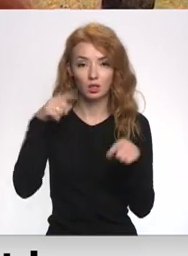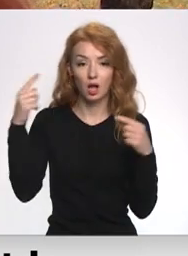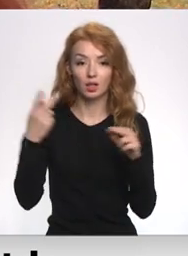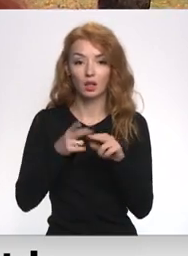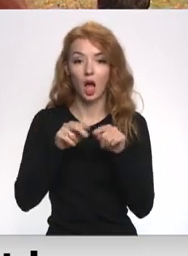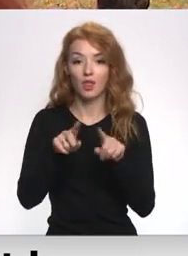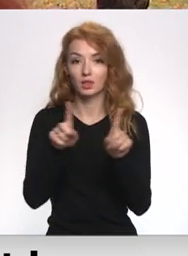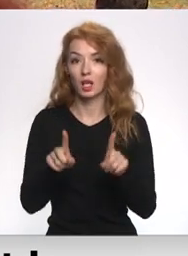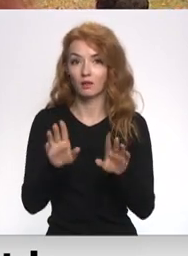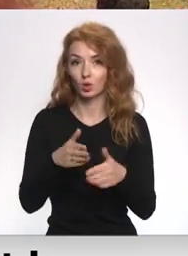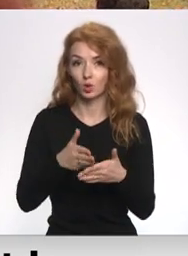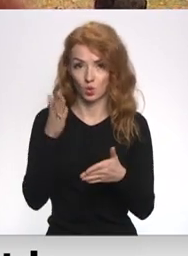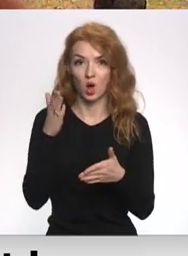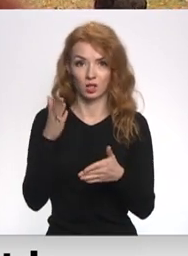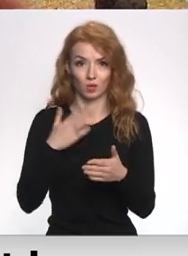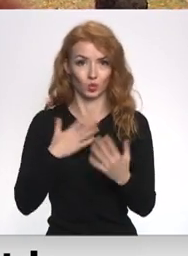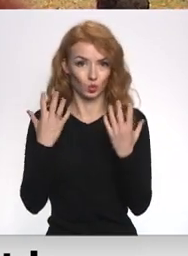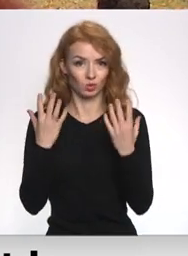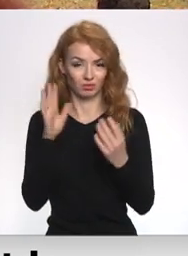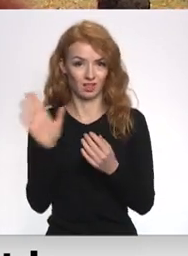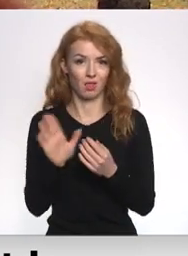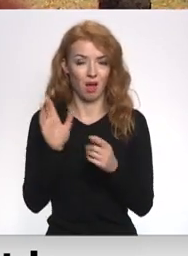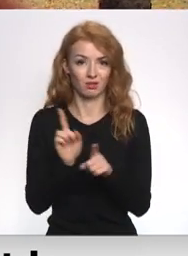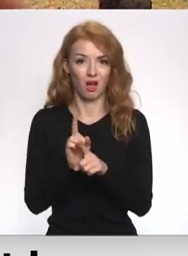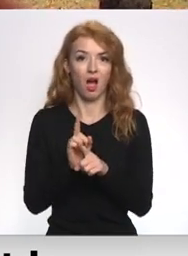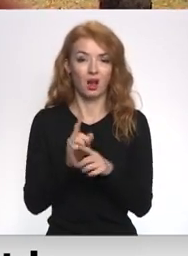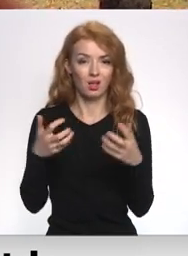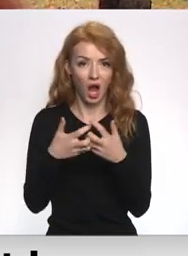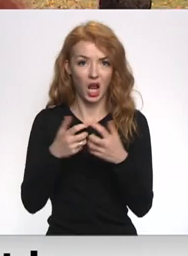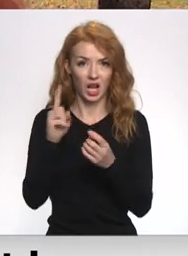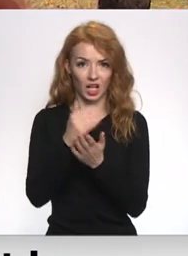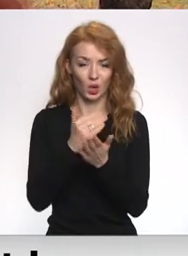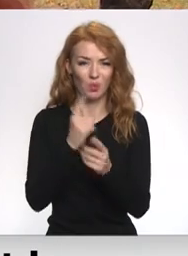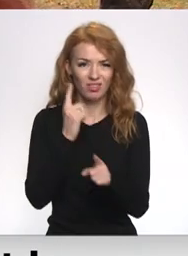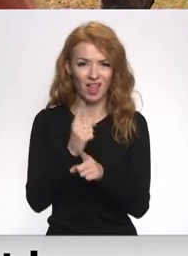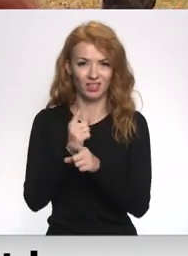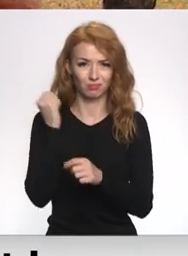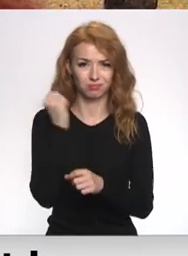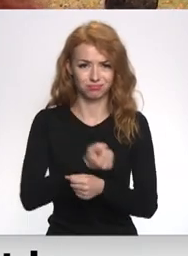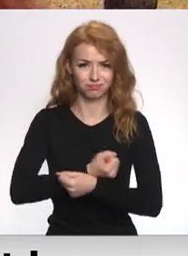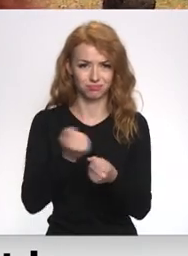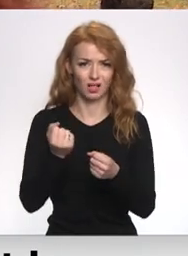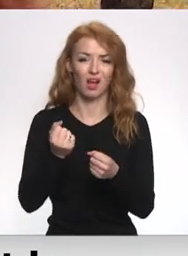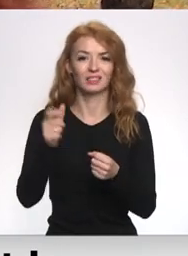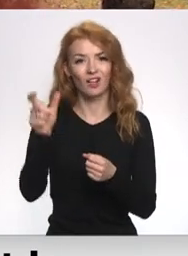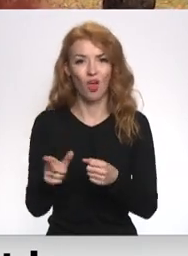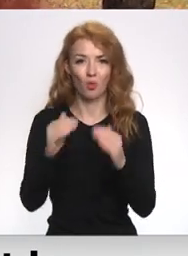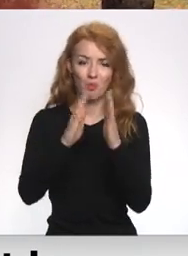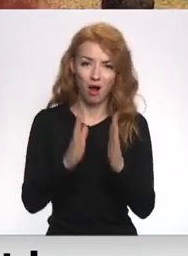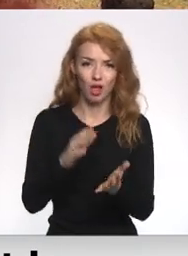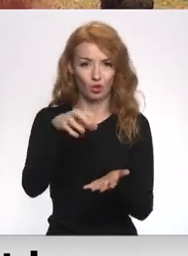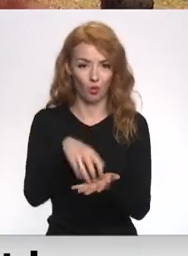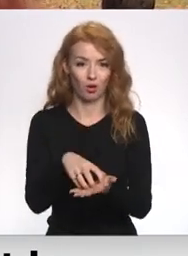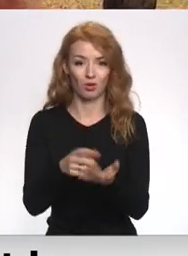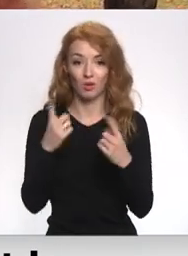tādas lietas var notikt 21. Gadsimtā. Pat karā tomēr ir likumi nedrīkst bombardēt civilos objektus mājas. Es